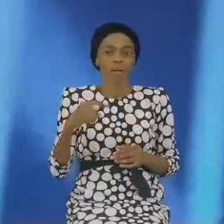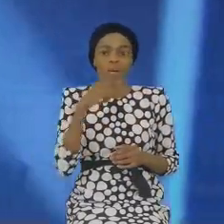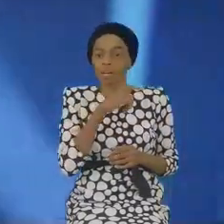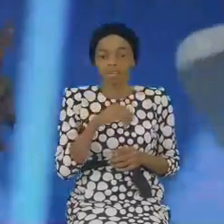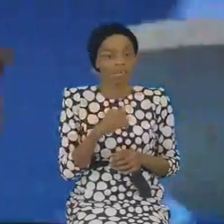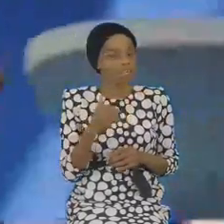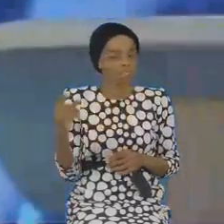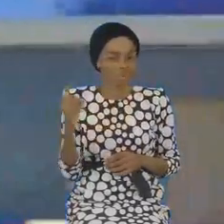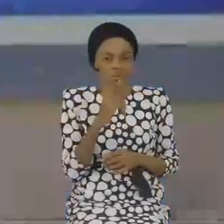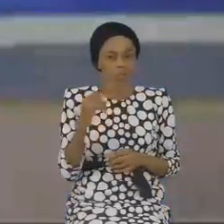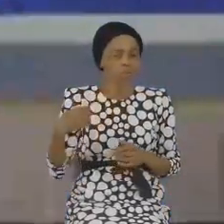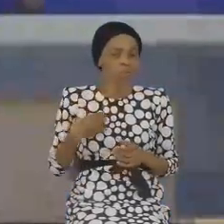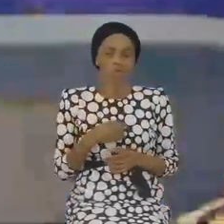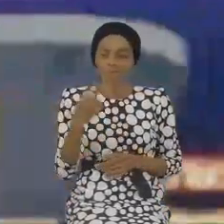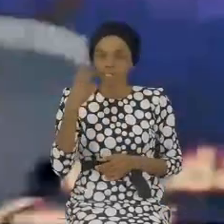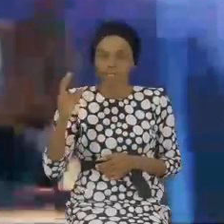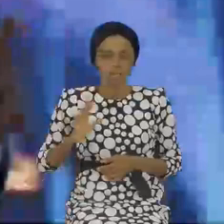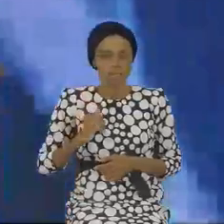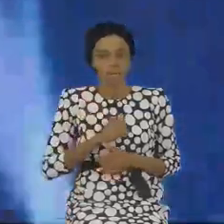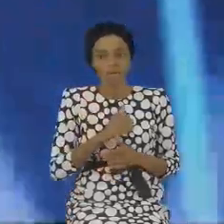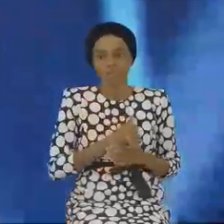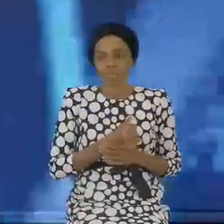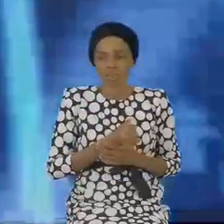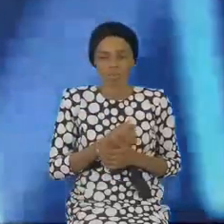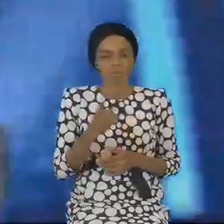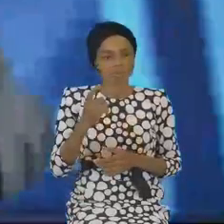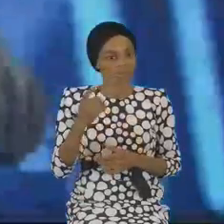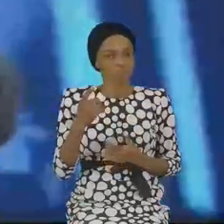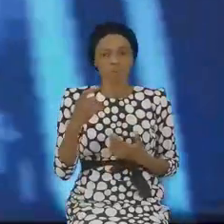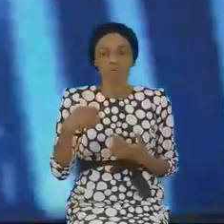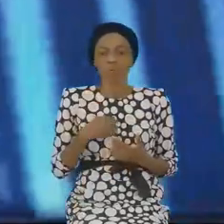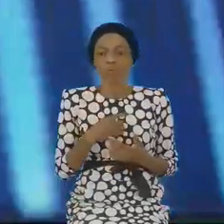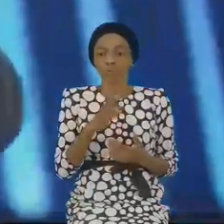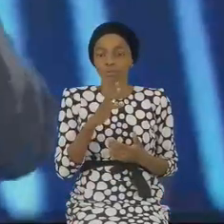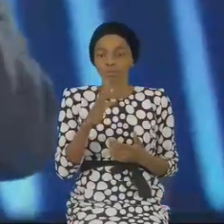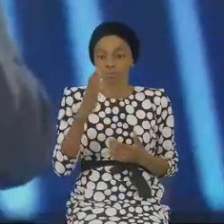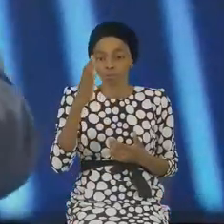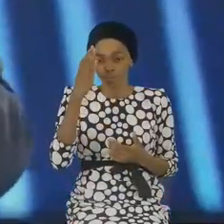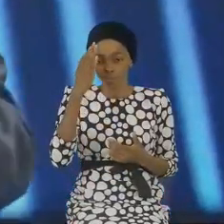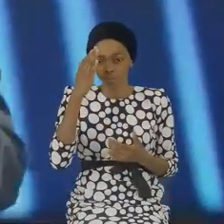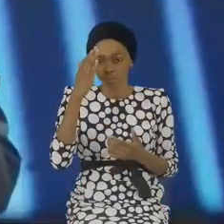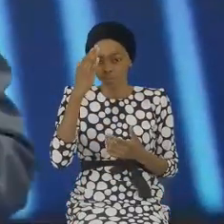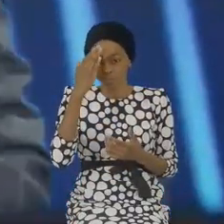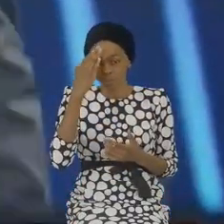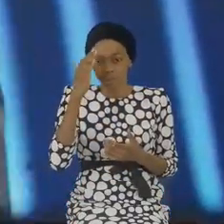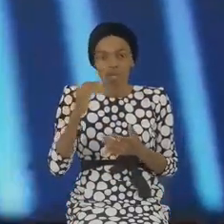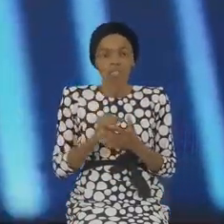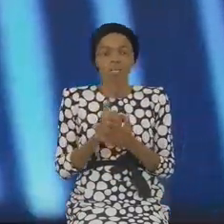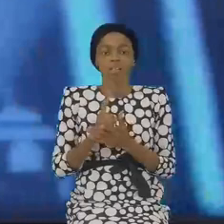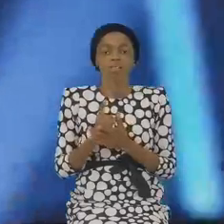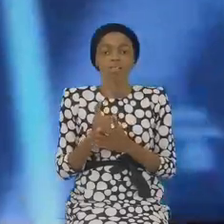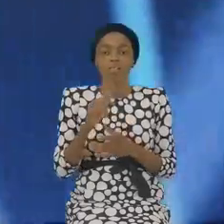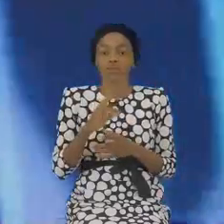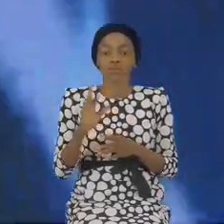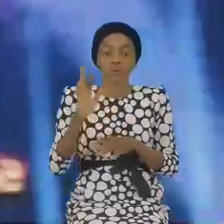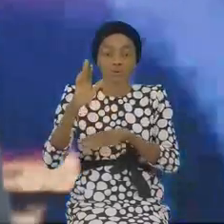part ou là où nous nous trouvons. Le Seigneur est venu afin de les faire sortir de leur